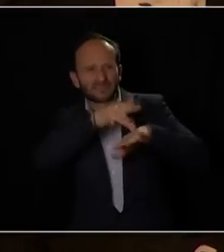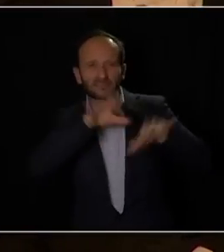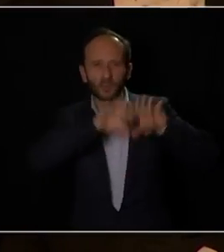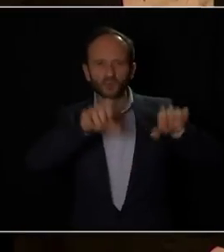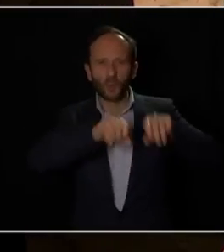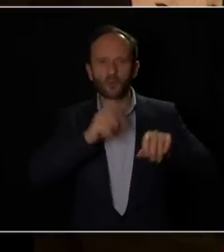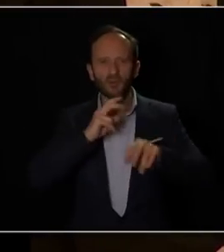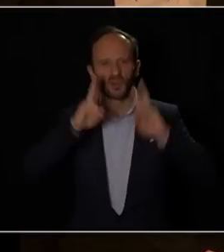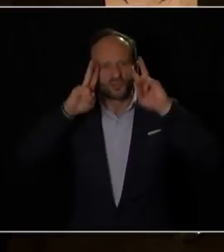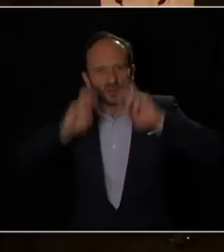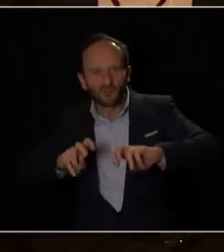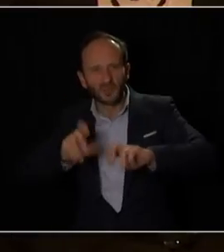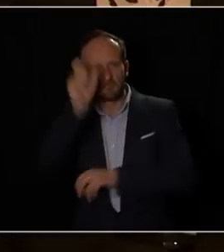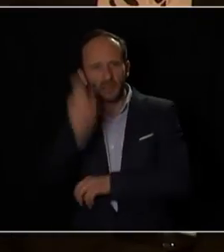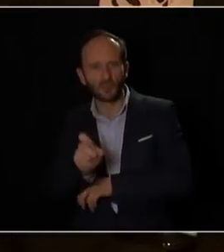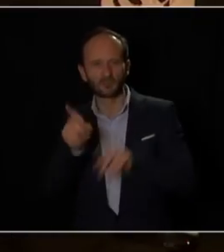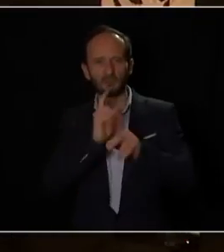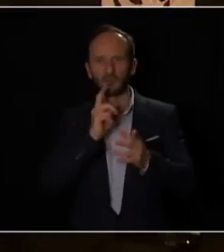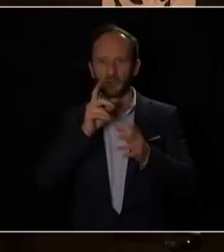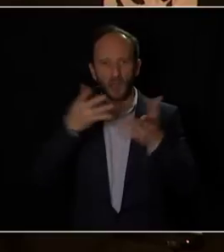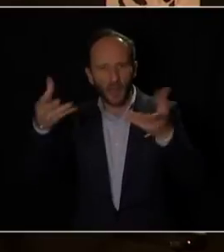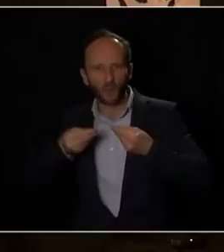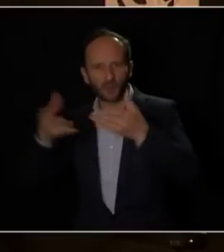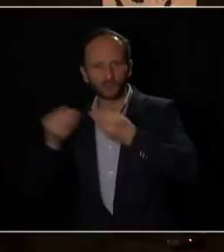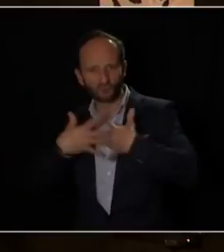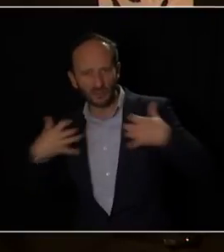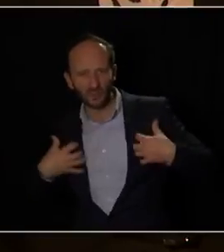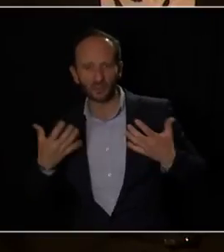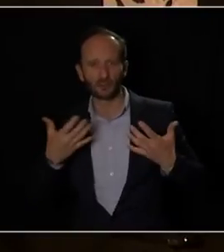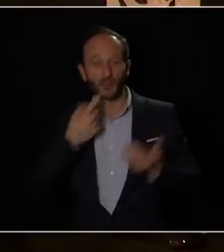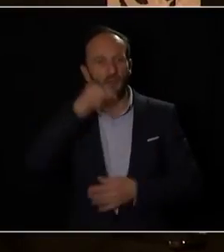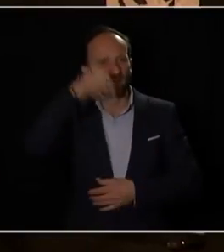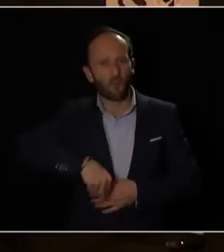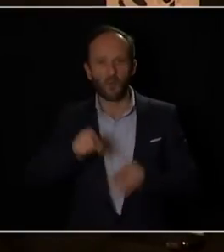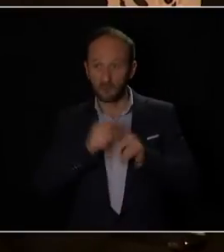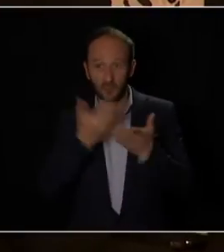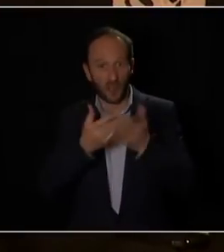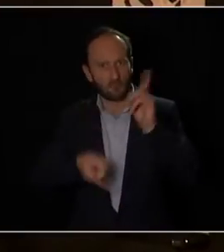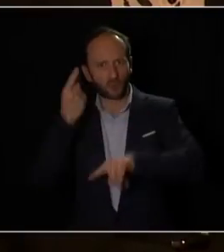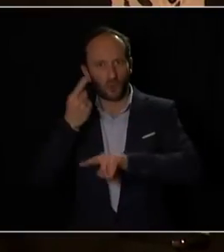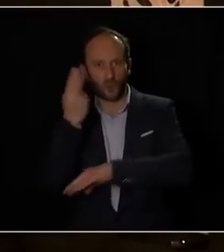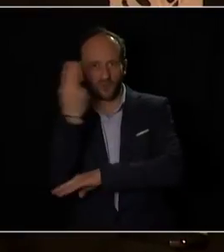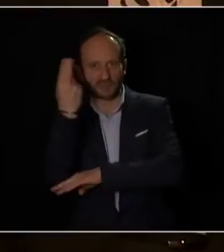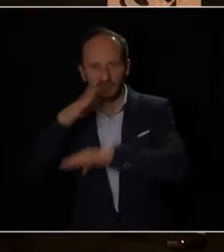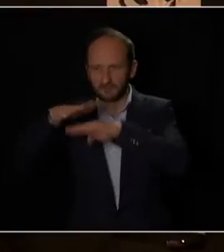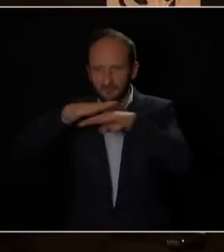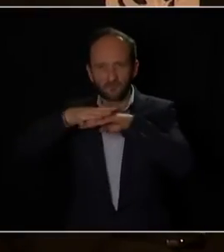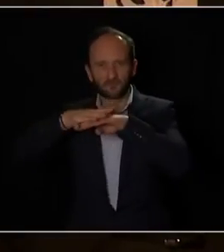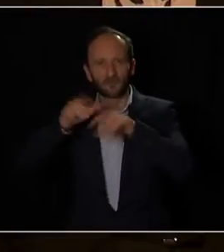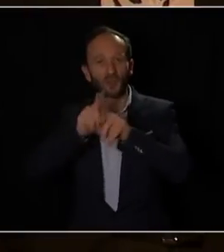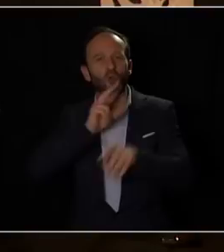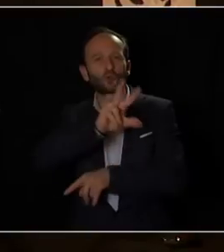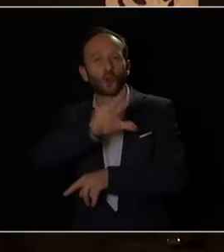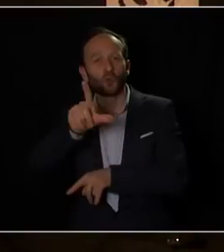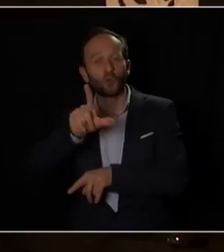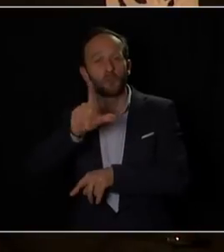les chercheurs, d'où l'importance, je le dis, d'avoir une communauté universitaire au sens large de plus de 32 000